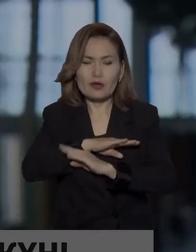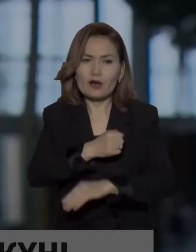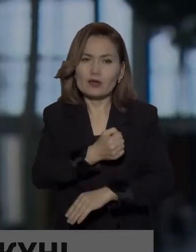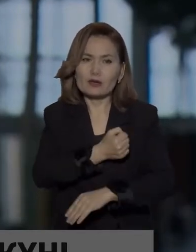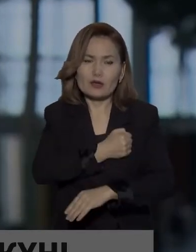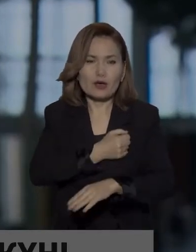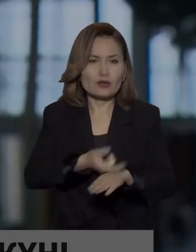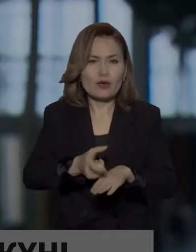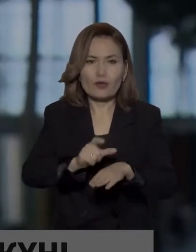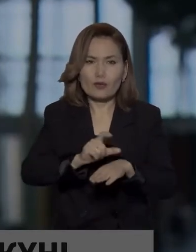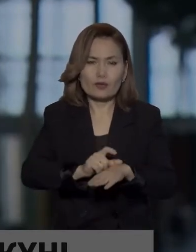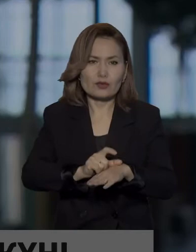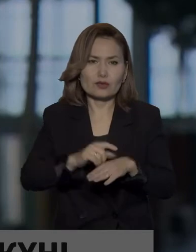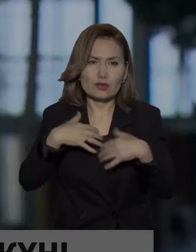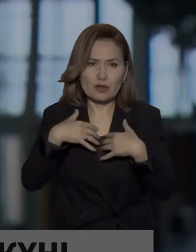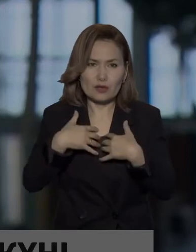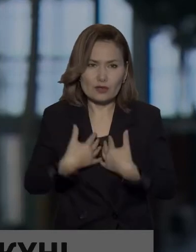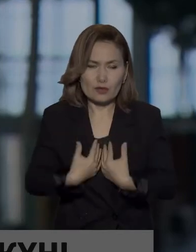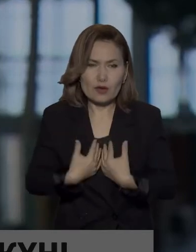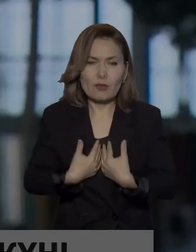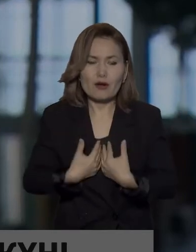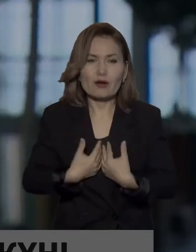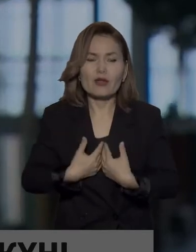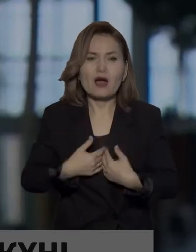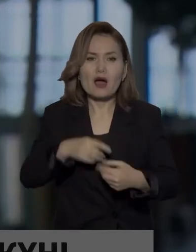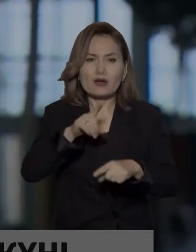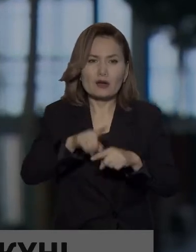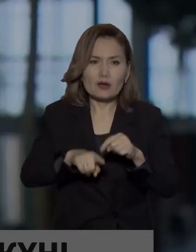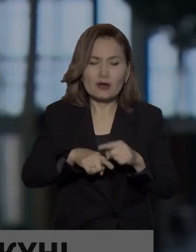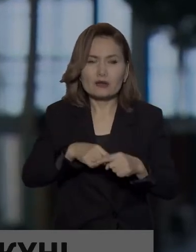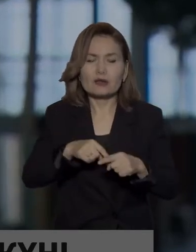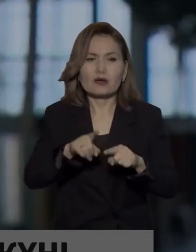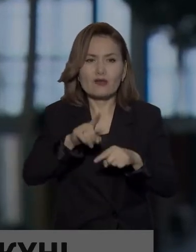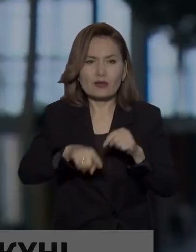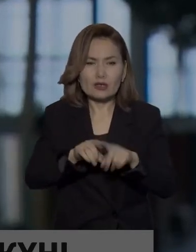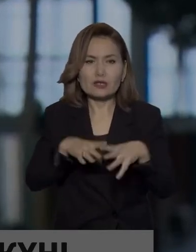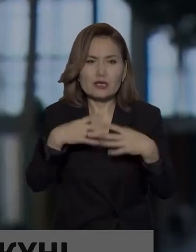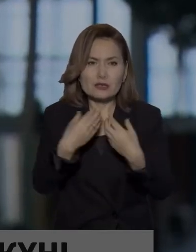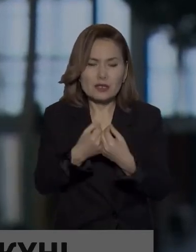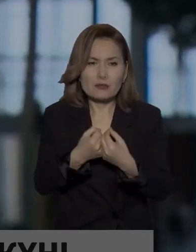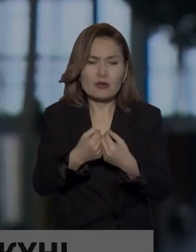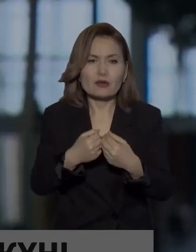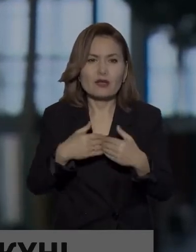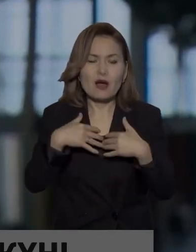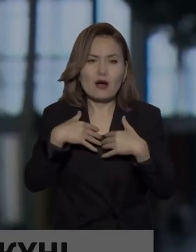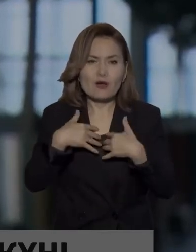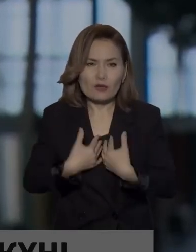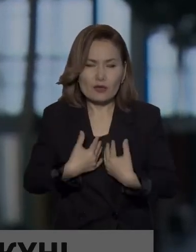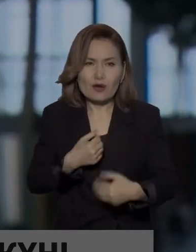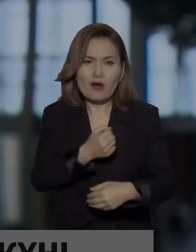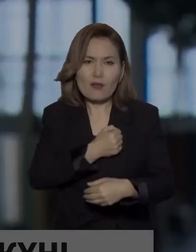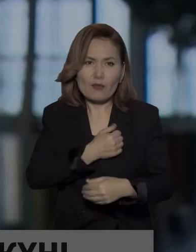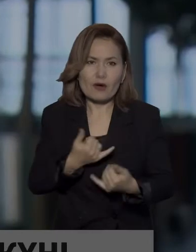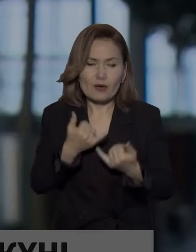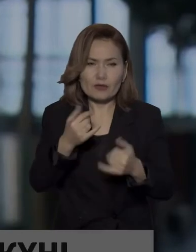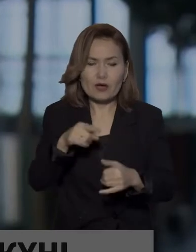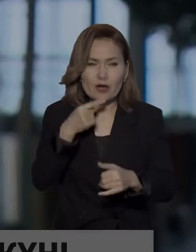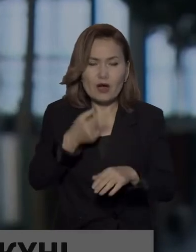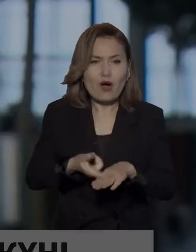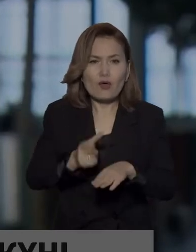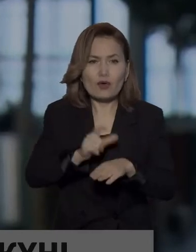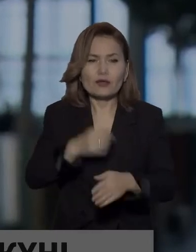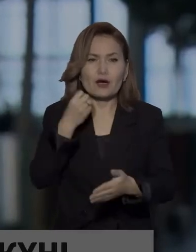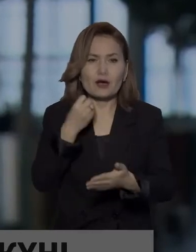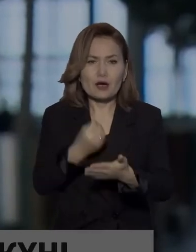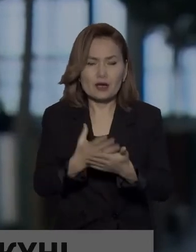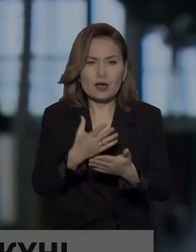қайғысына ортақтаса отырып көңіл айтамыз. Әрине, біздің Қазақстан халқы үшін ең ардақты, ең